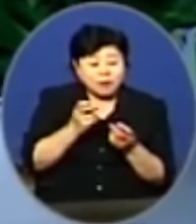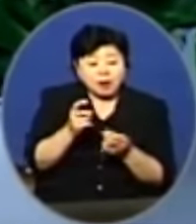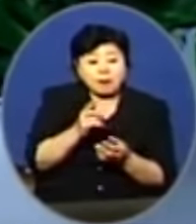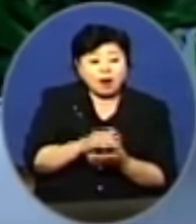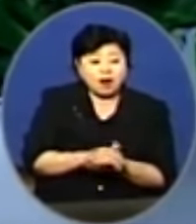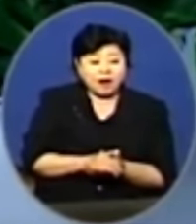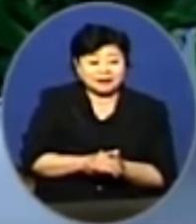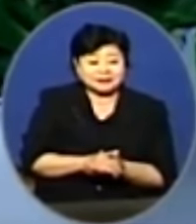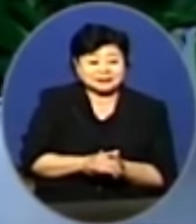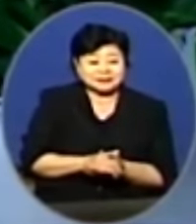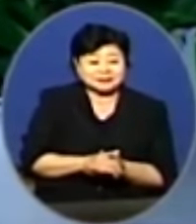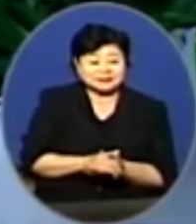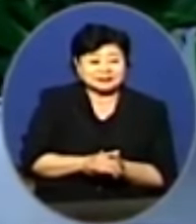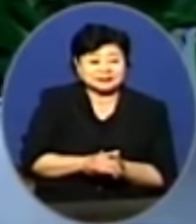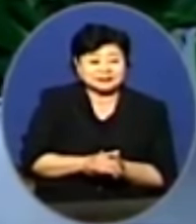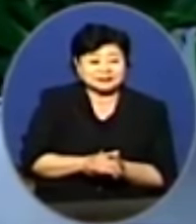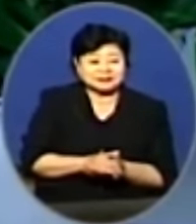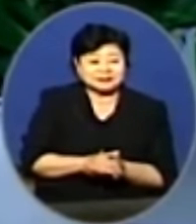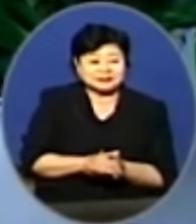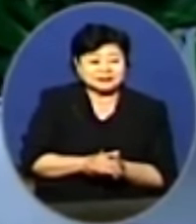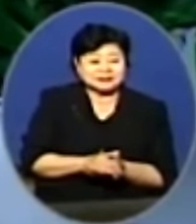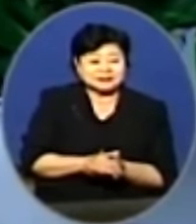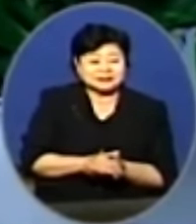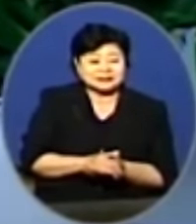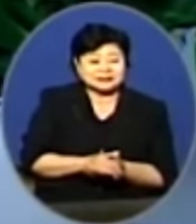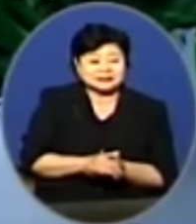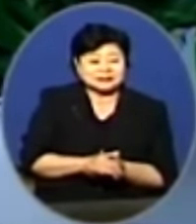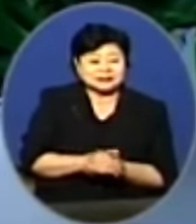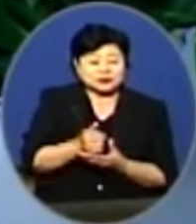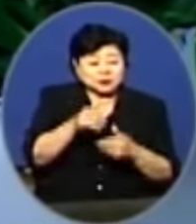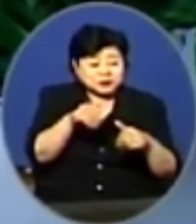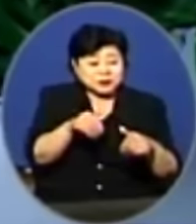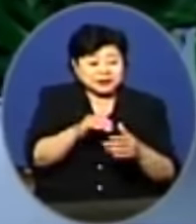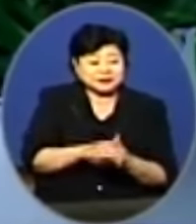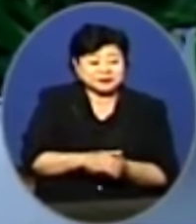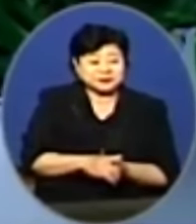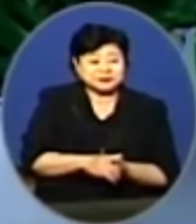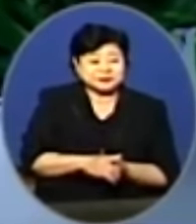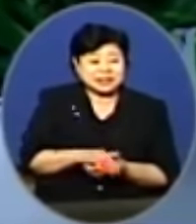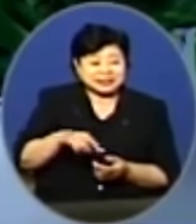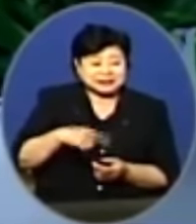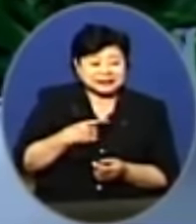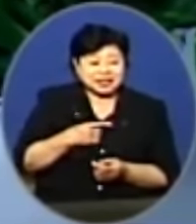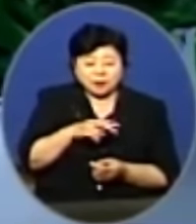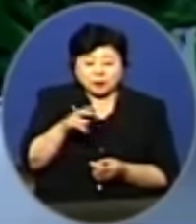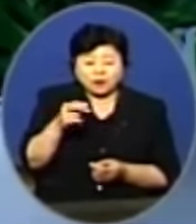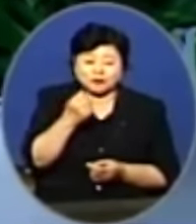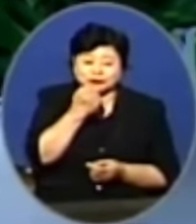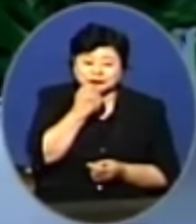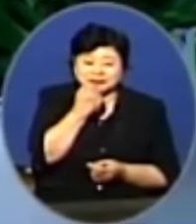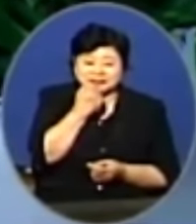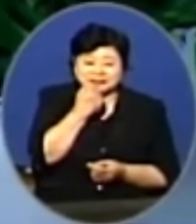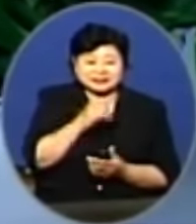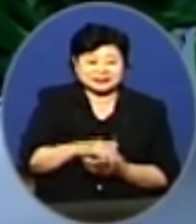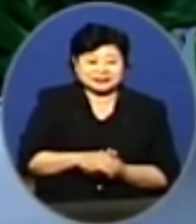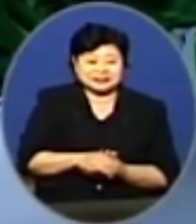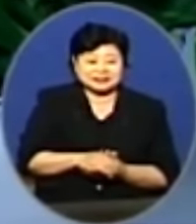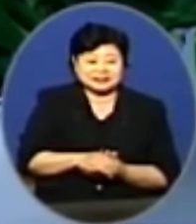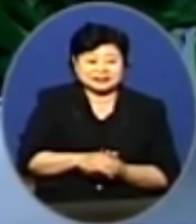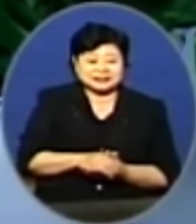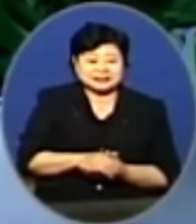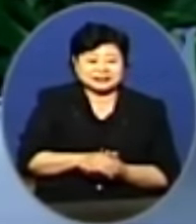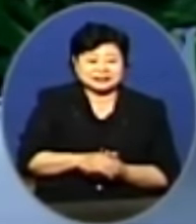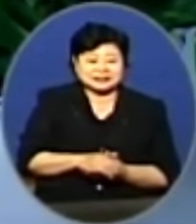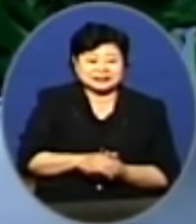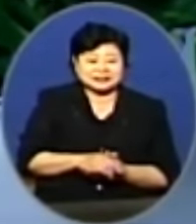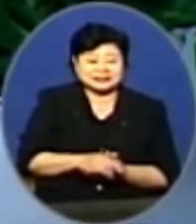것입니까? 그러니까 그 주호의 종이 자기를 내려보고 웃더니만 어디서 시작해야 될지